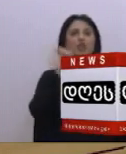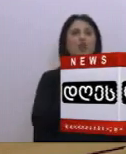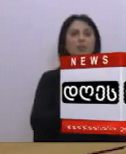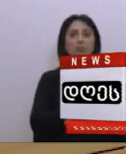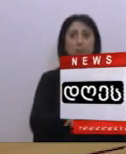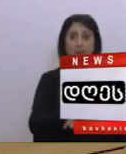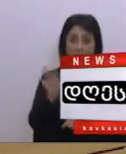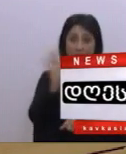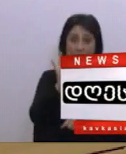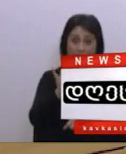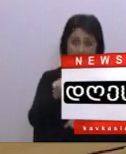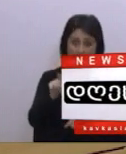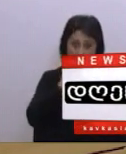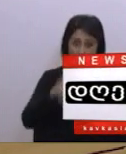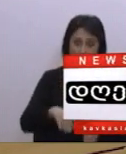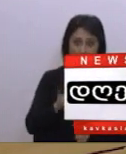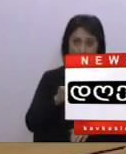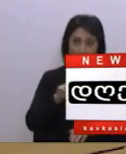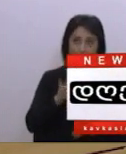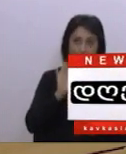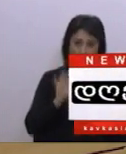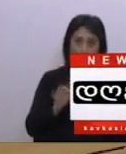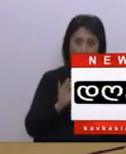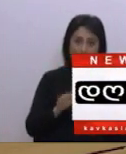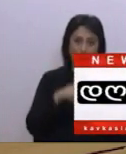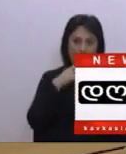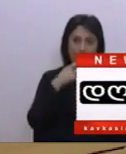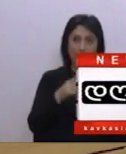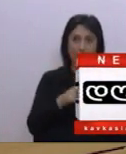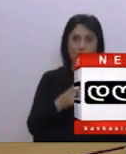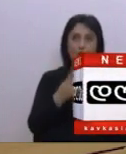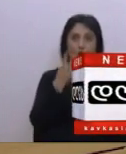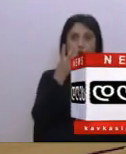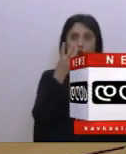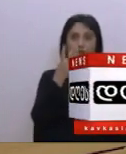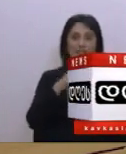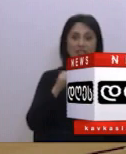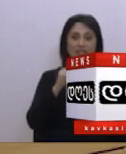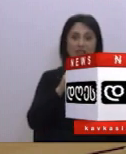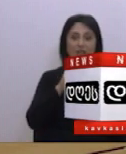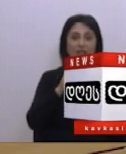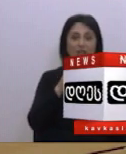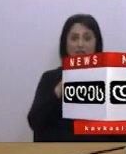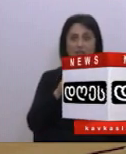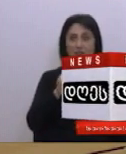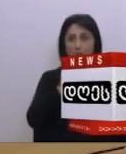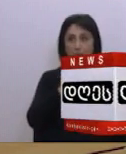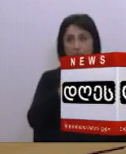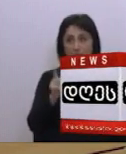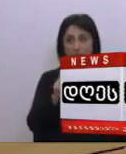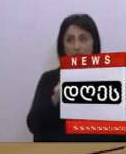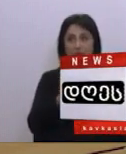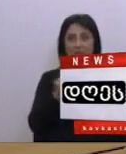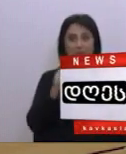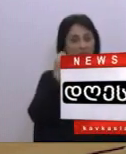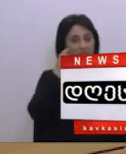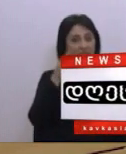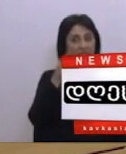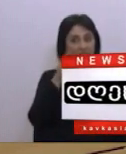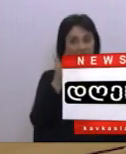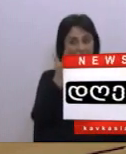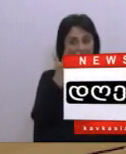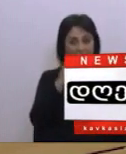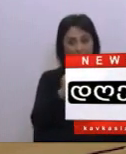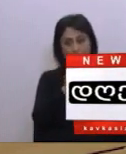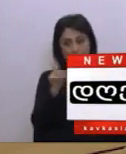შეწყვეტილიყო, ამას ითხოვდით რომ ნორმალურია? 4-10 წუთზე რო შევიდა სამაშველოში ზარი და